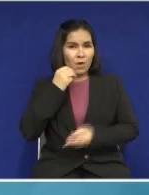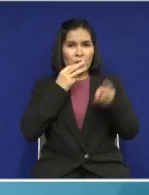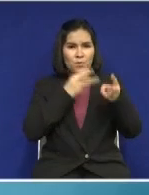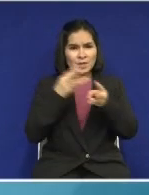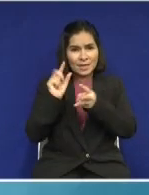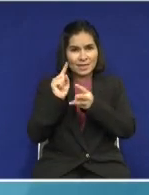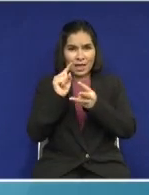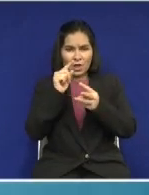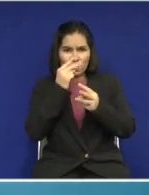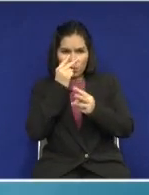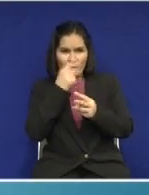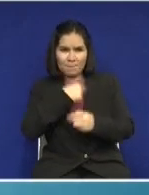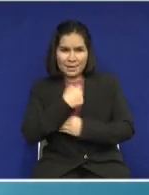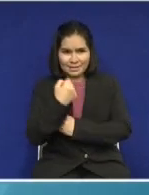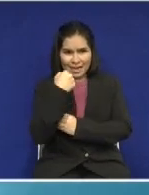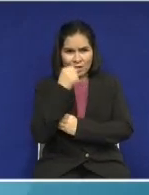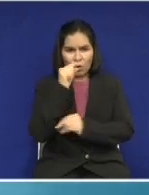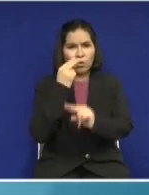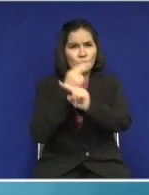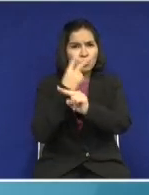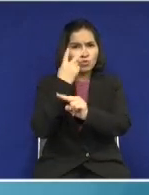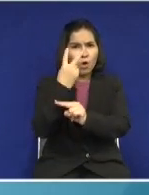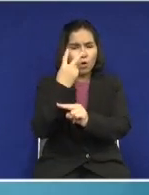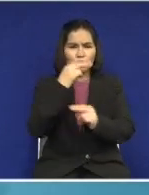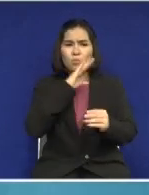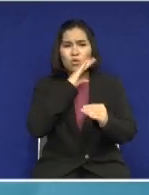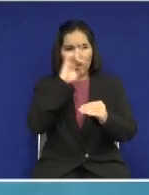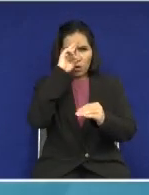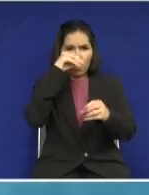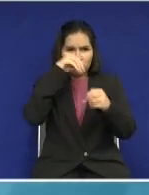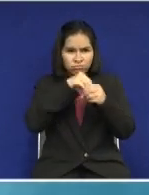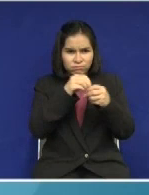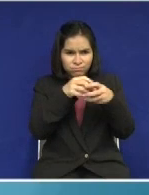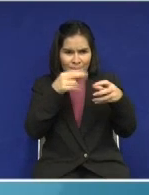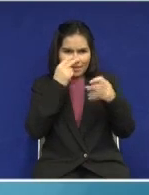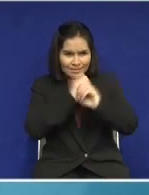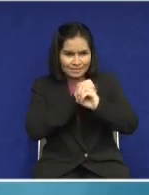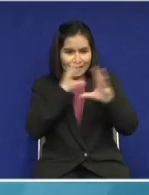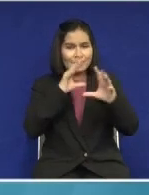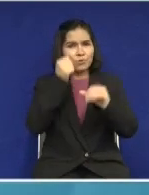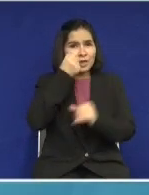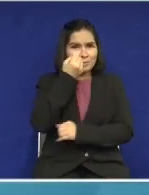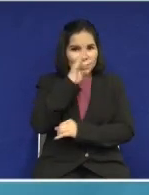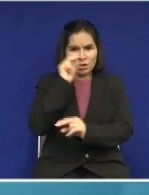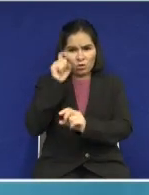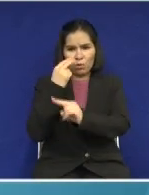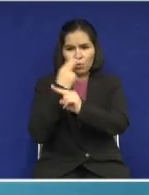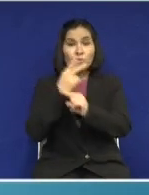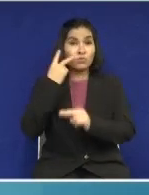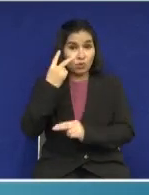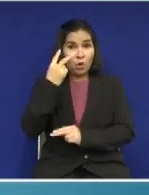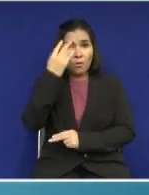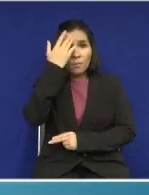เท่าของระยะเวลาการฟักตัวที่ยาวที่สุดของโลกเป็นระยะเวลาที่เรียกว่าปลอดภัยสำหรับเชื้อโควิด-19 ค่ะมีระ